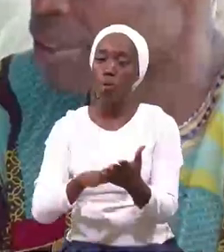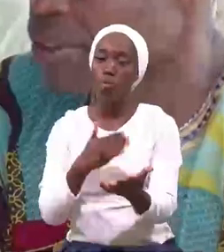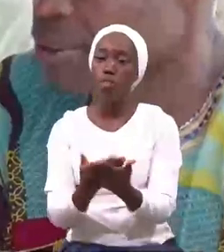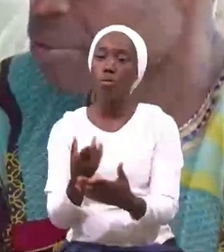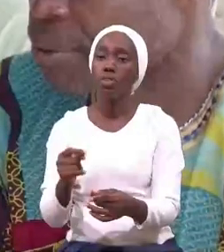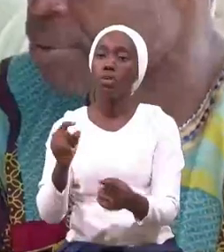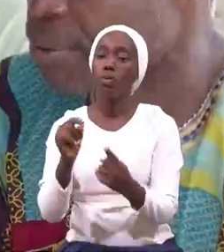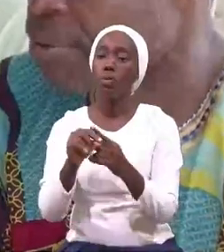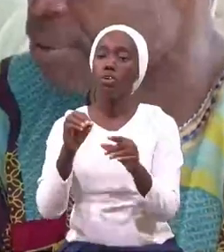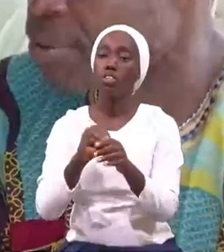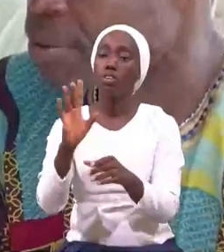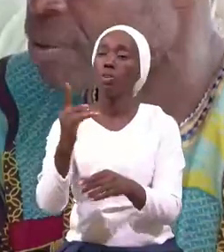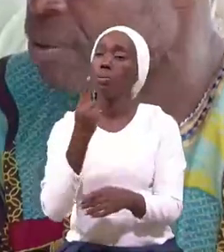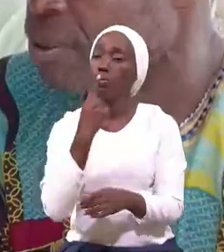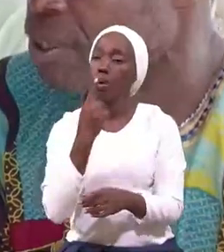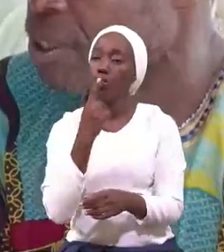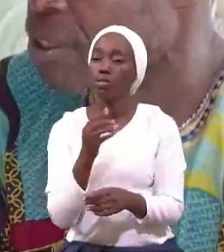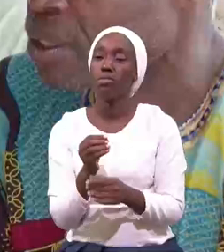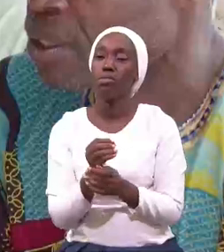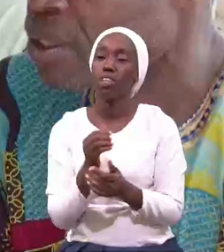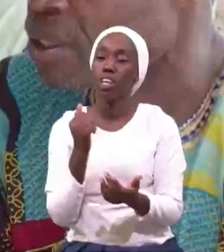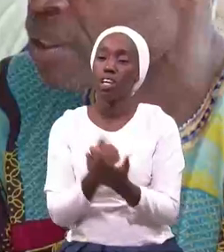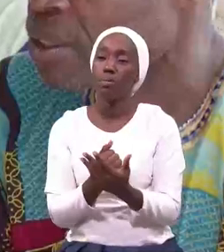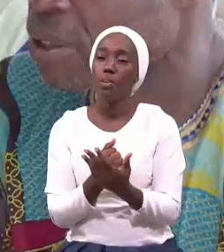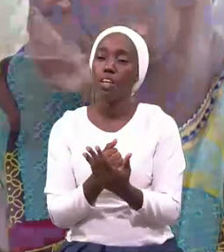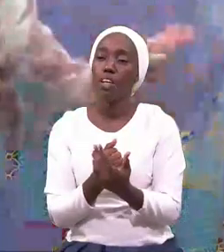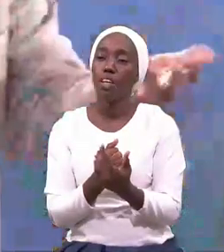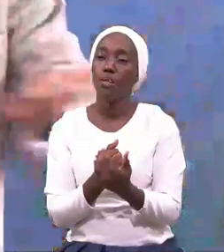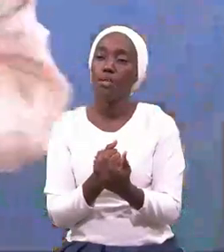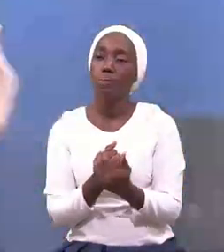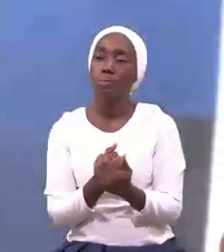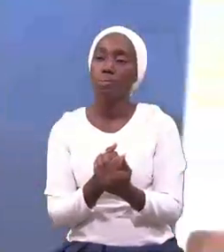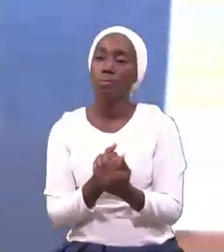Reste là où Dieu t'a mis, il va confirmer sa parole dans ta bouche.